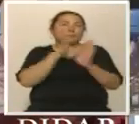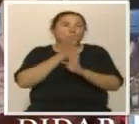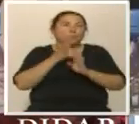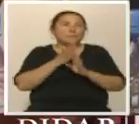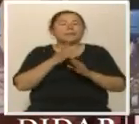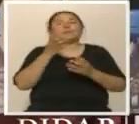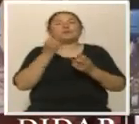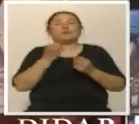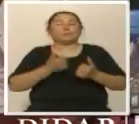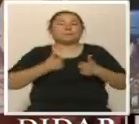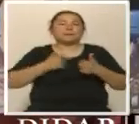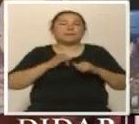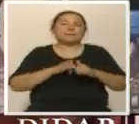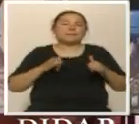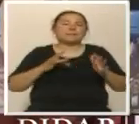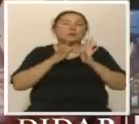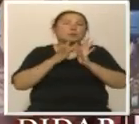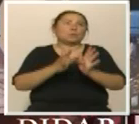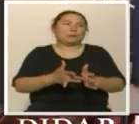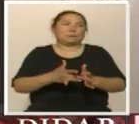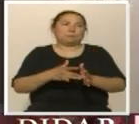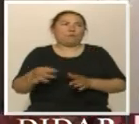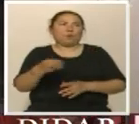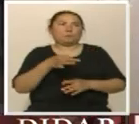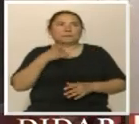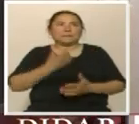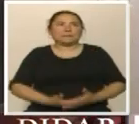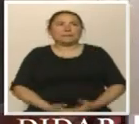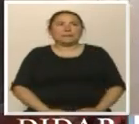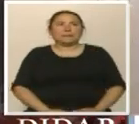Кинолента поспособствует развитию туризма в регионе махата